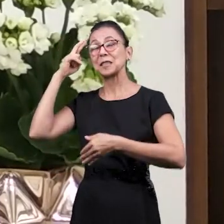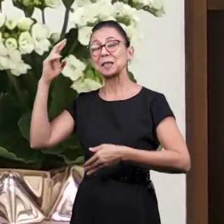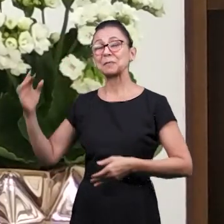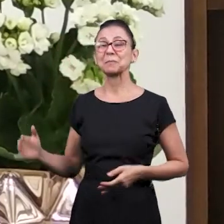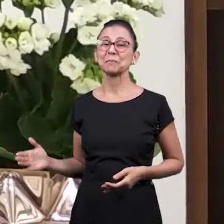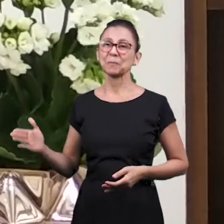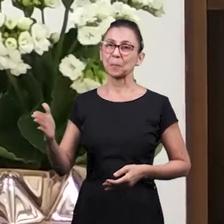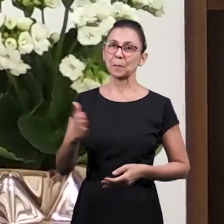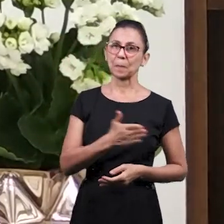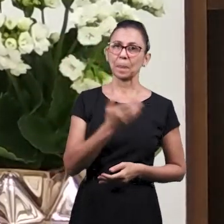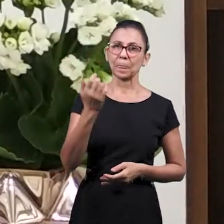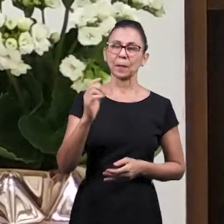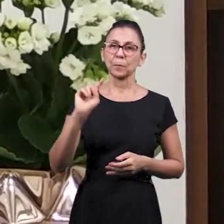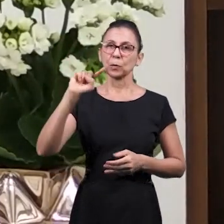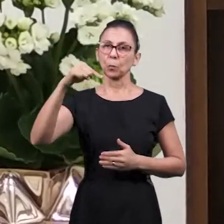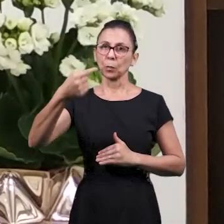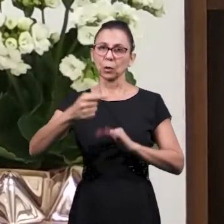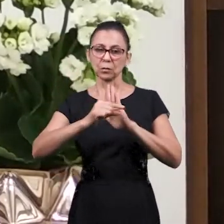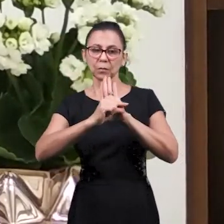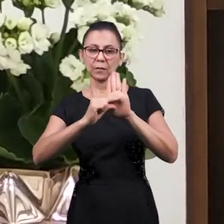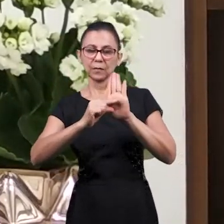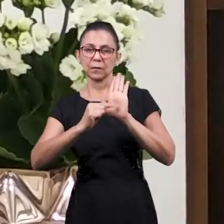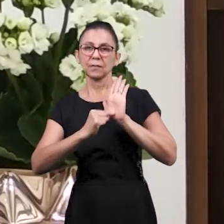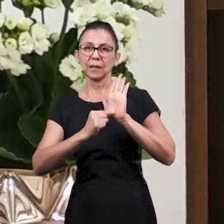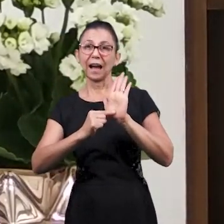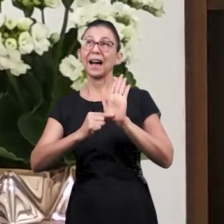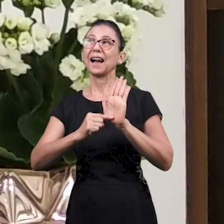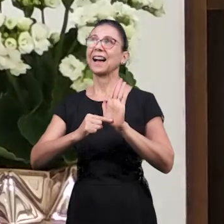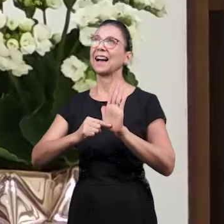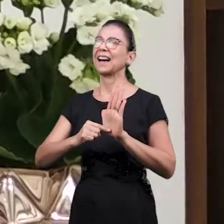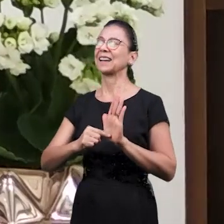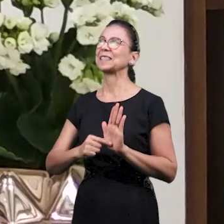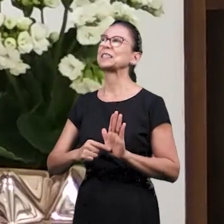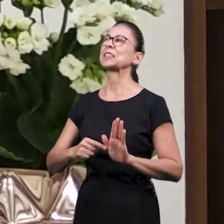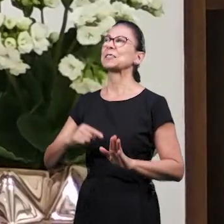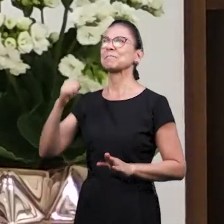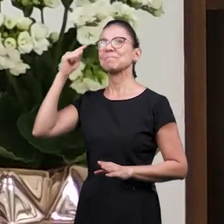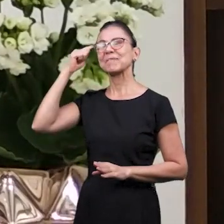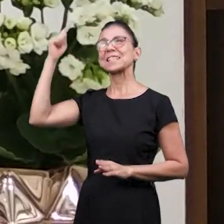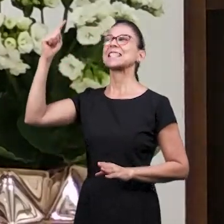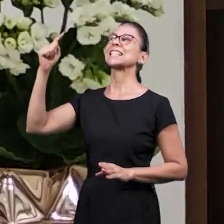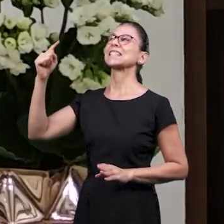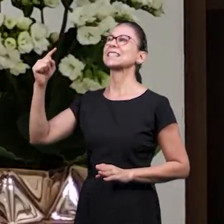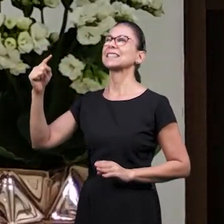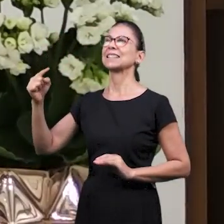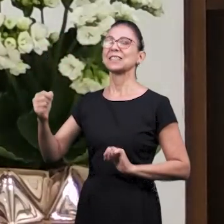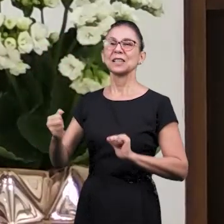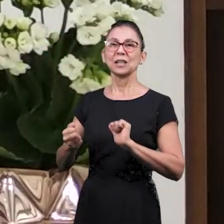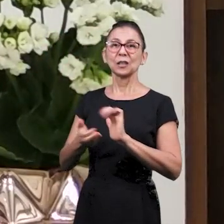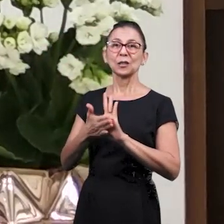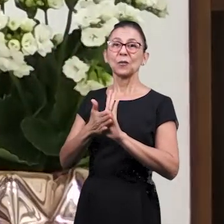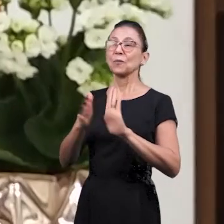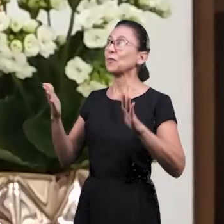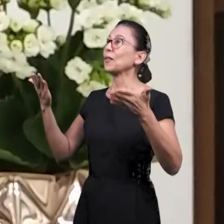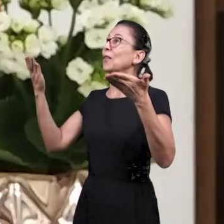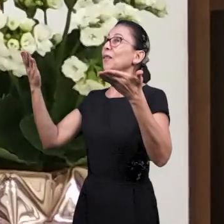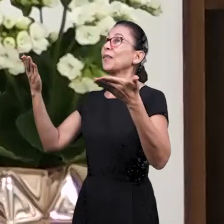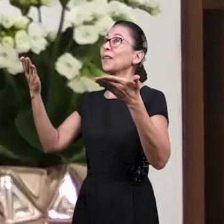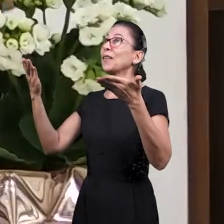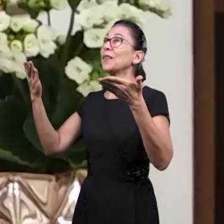говорит, «Чашу спасения приму, и имя Господне призову».